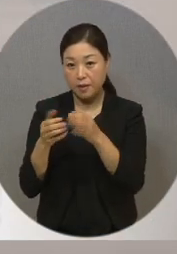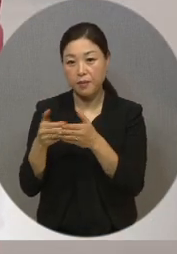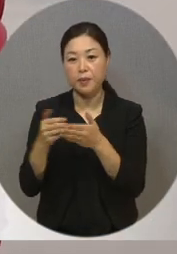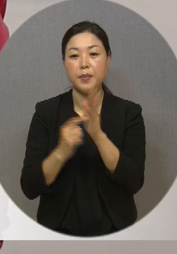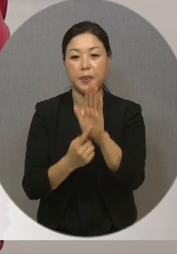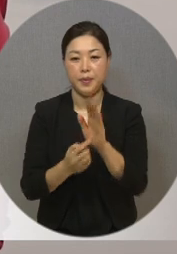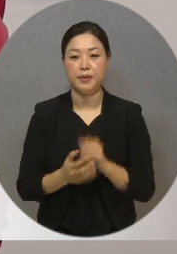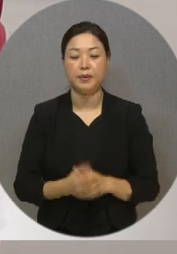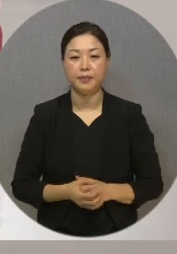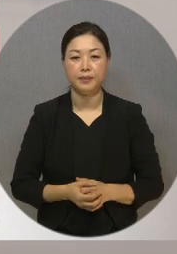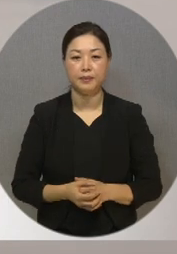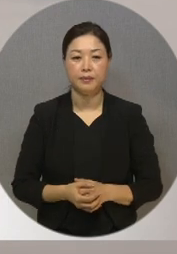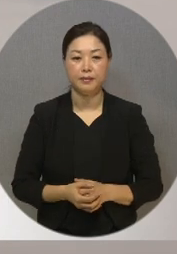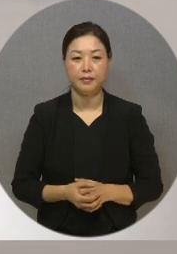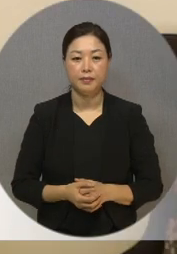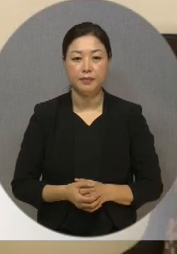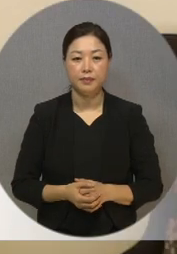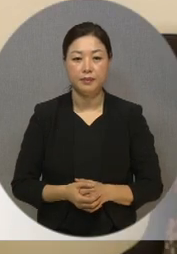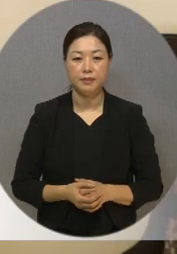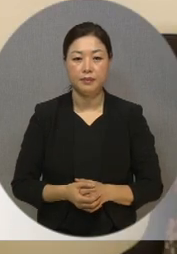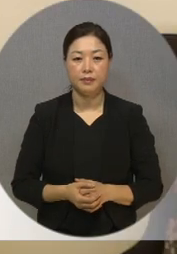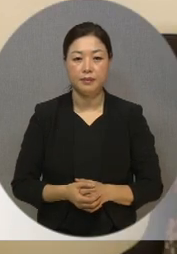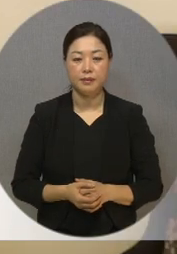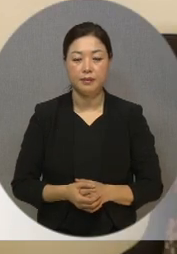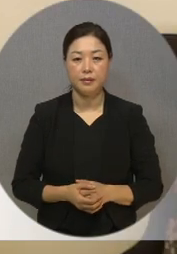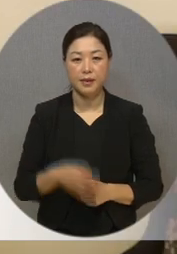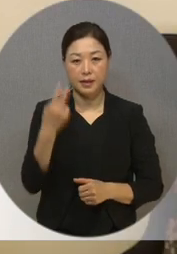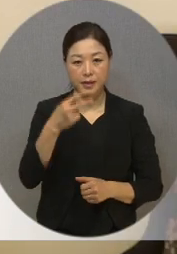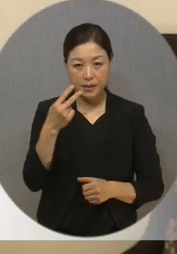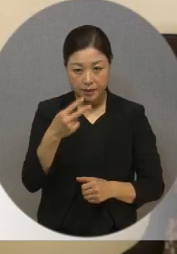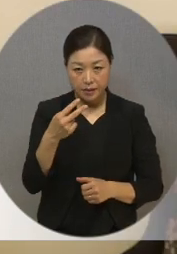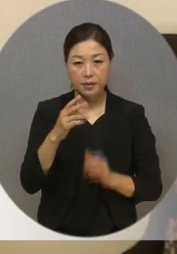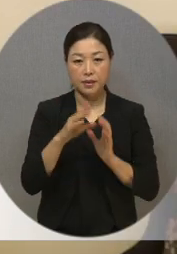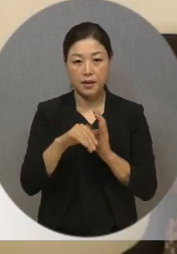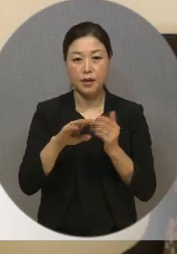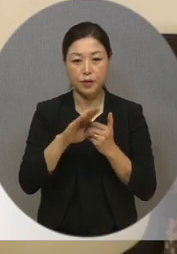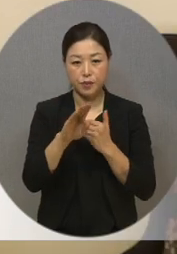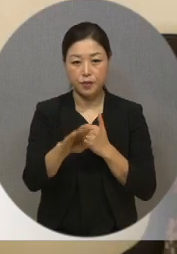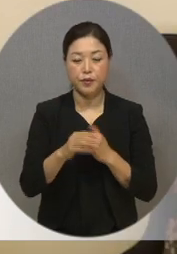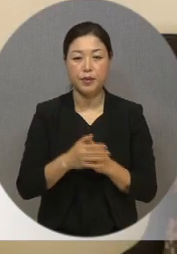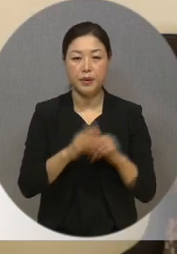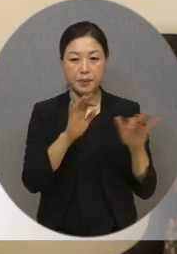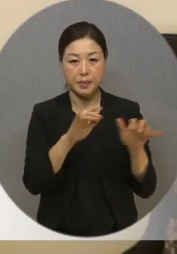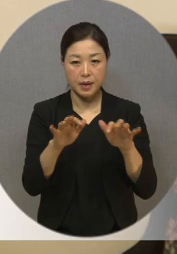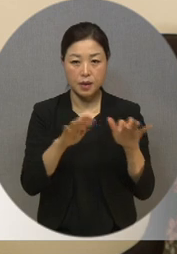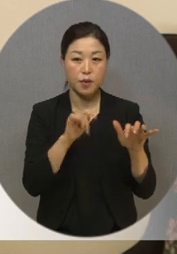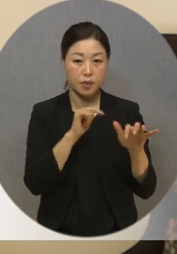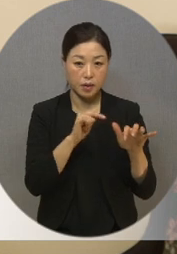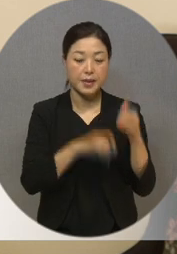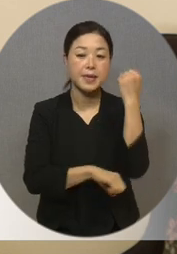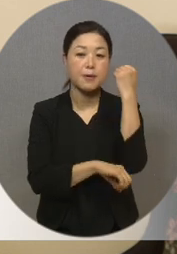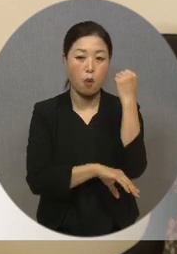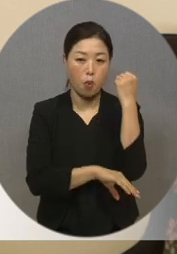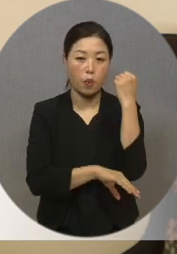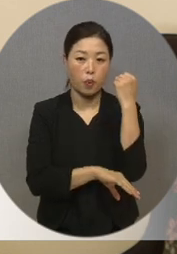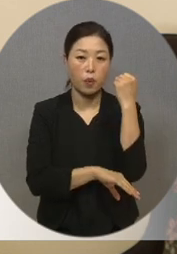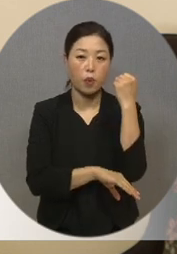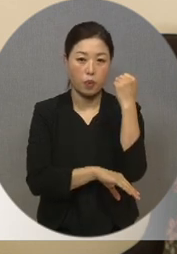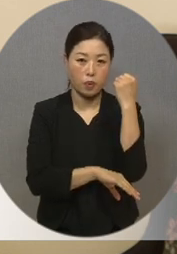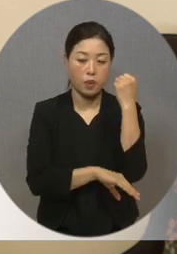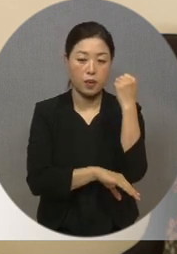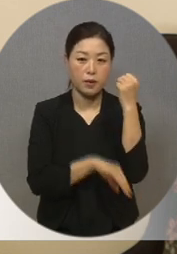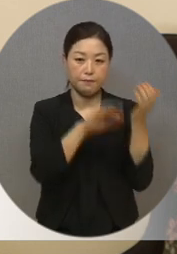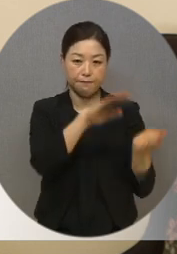거죠. 그래서 2000년도 이후부터는 피아노를 중심으로 한 내